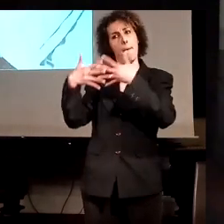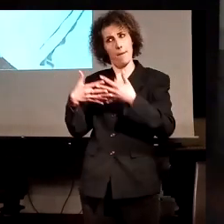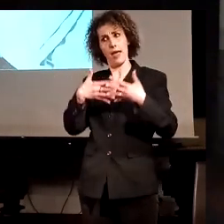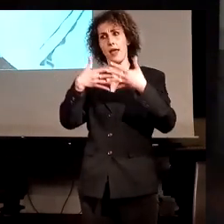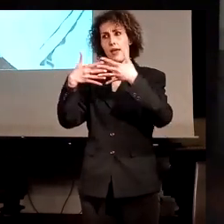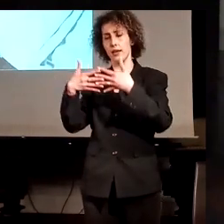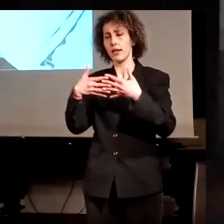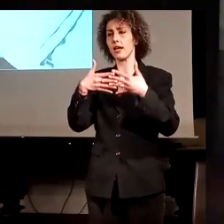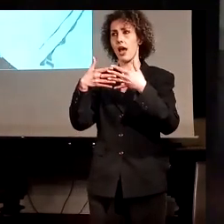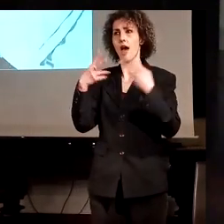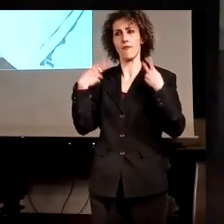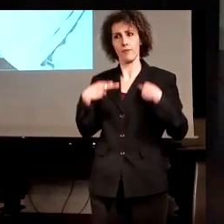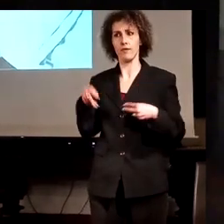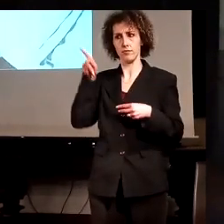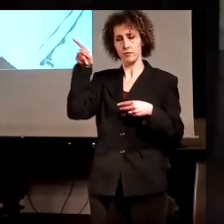vivere